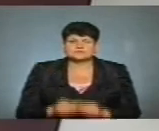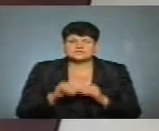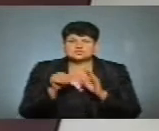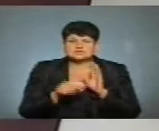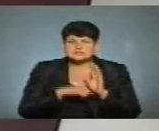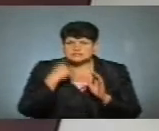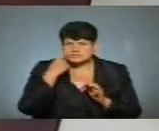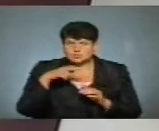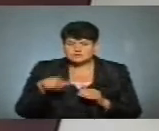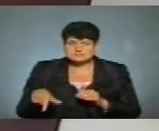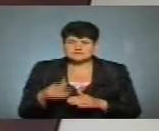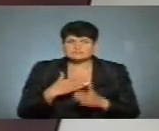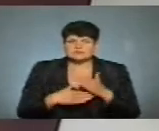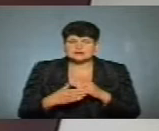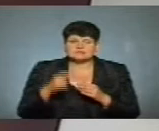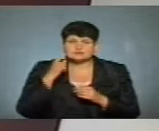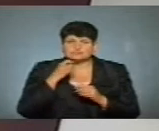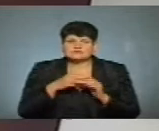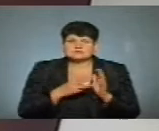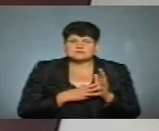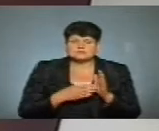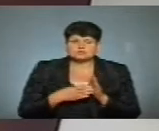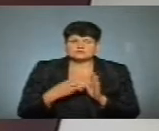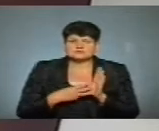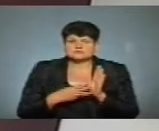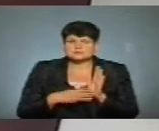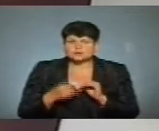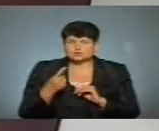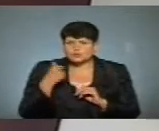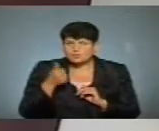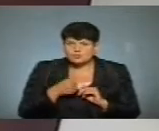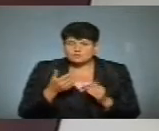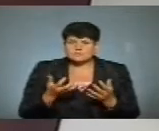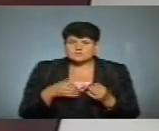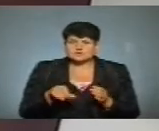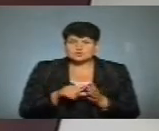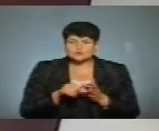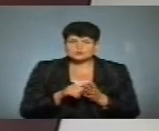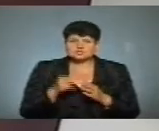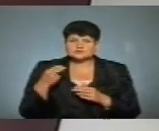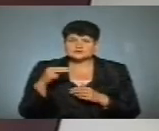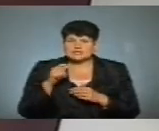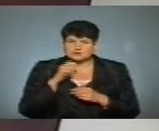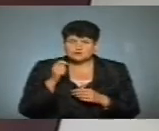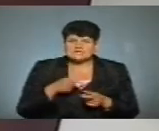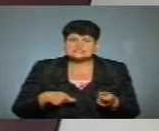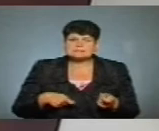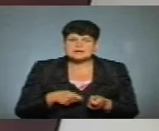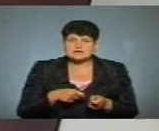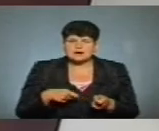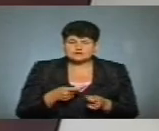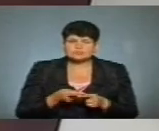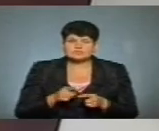16 осіб з інвалідністю віком від 18 до 81 року взяли участь у чемпіонаті області з більярду. Про це